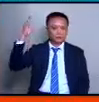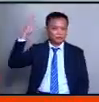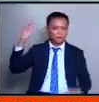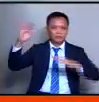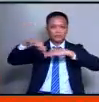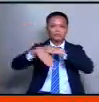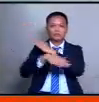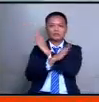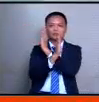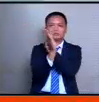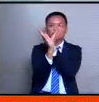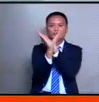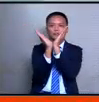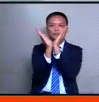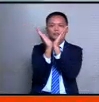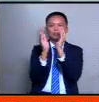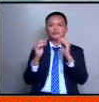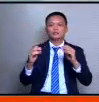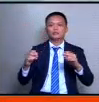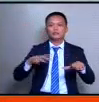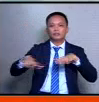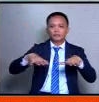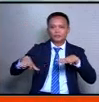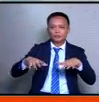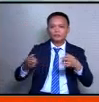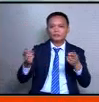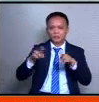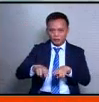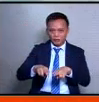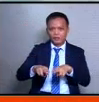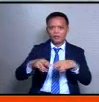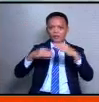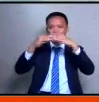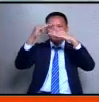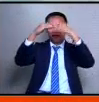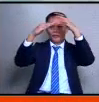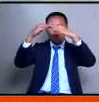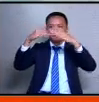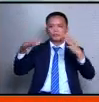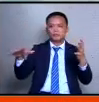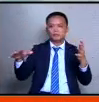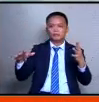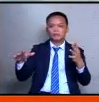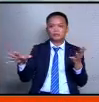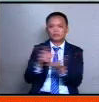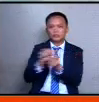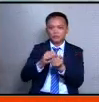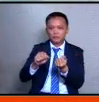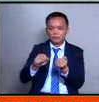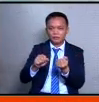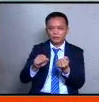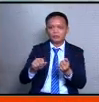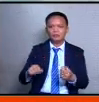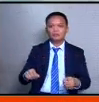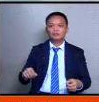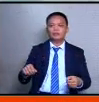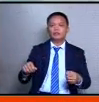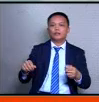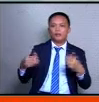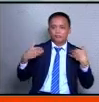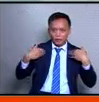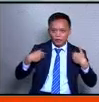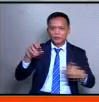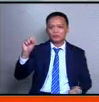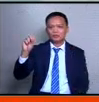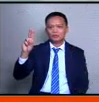sa lindol na nangyari recently, may mga building na gumuo at merong hindi. In fact, meron doon sa may Ecolan subdivision ata, na yung